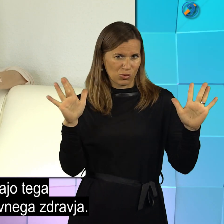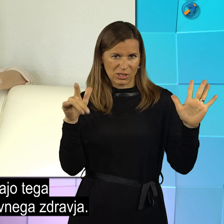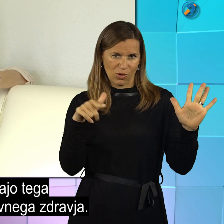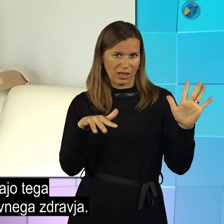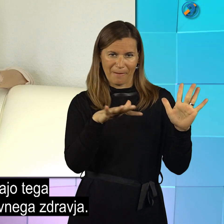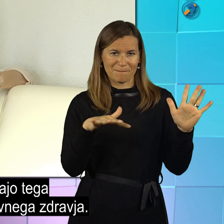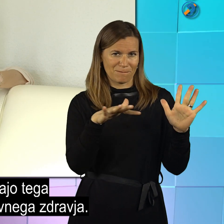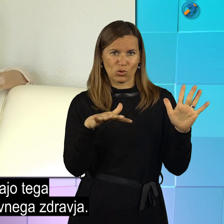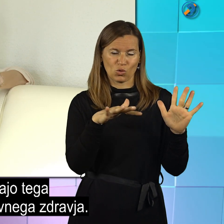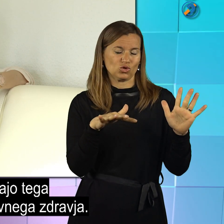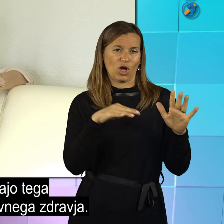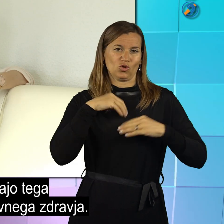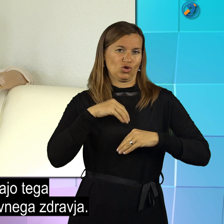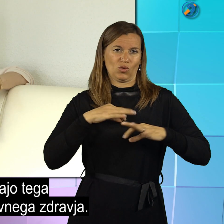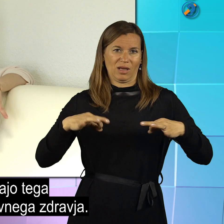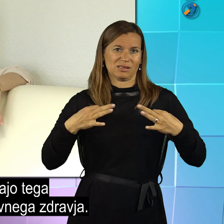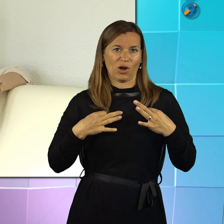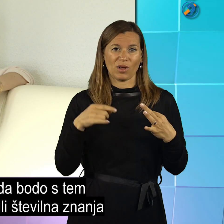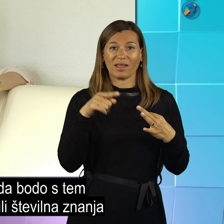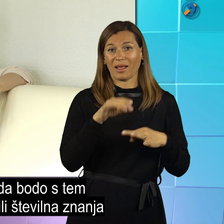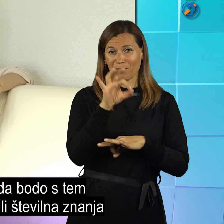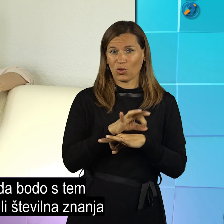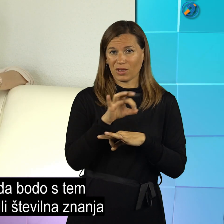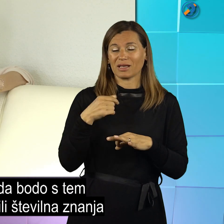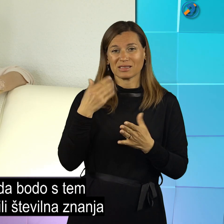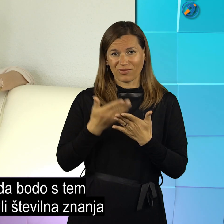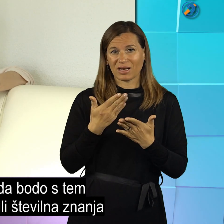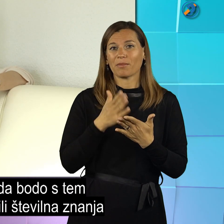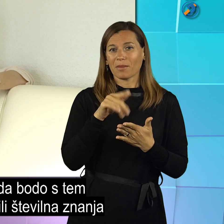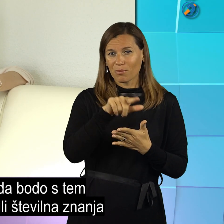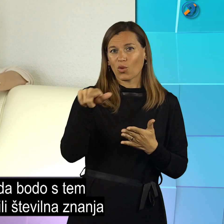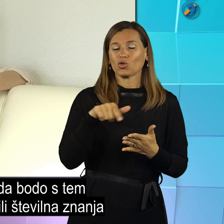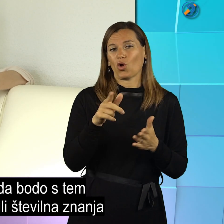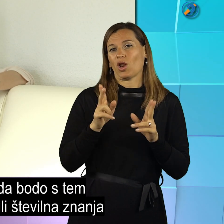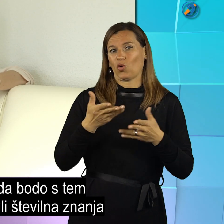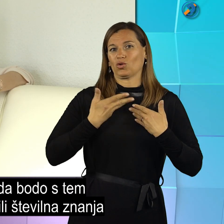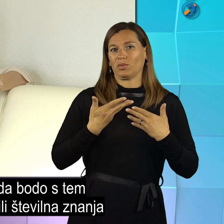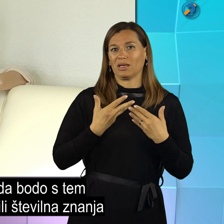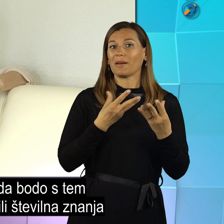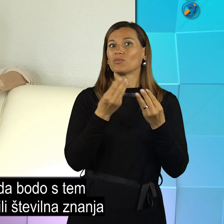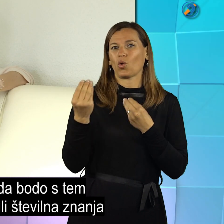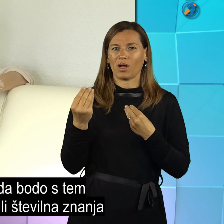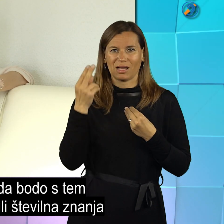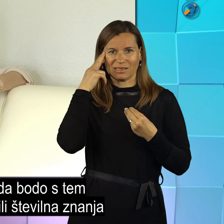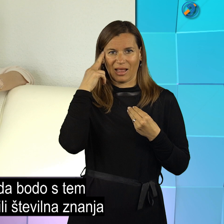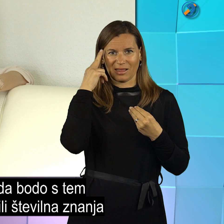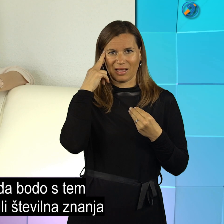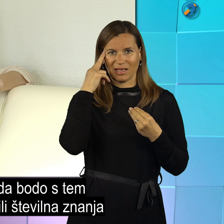ne poznajo tega polja duševnega zdravja in s tem projektom verjamem, da bodo lahko pridobili mnoga